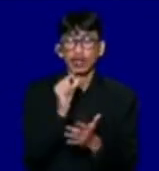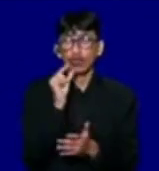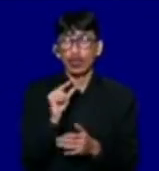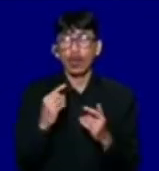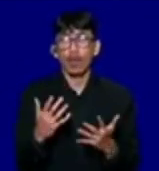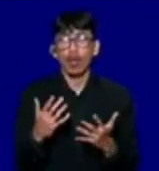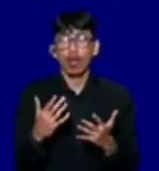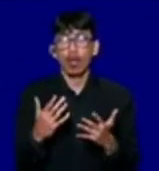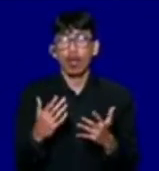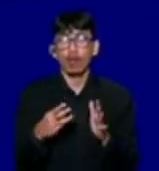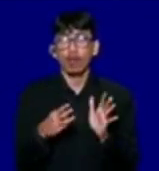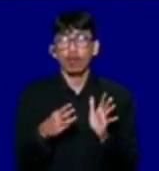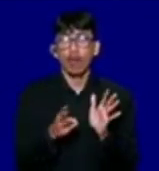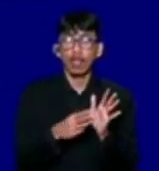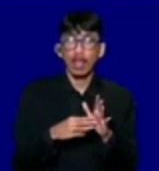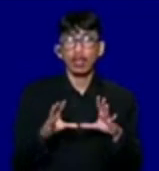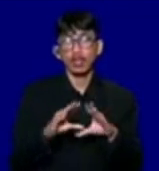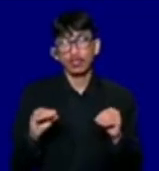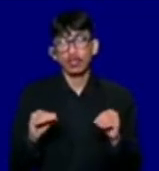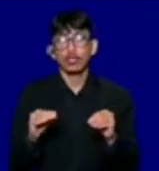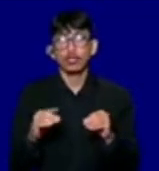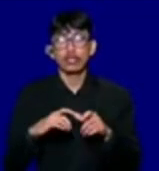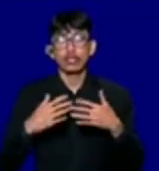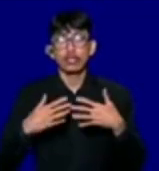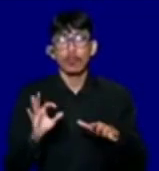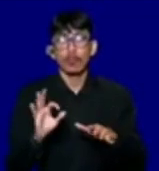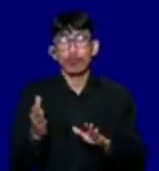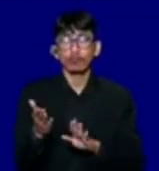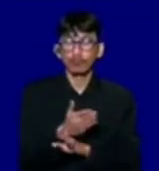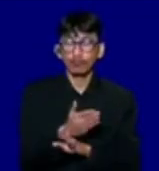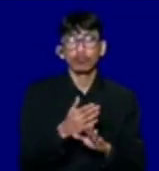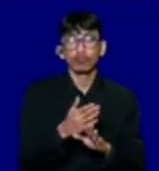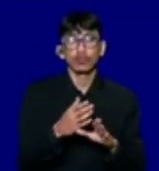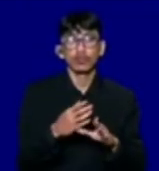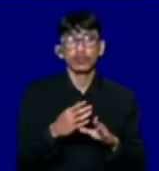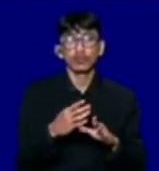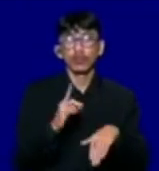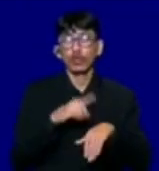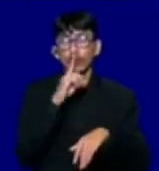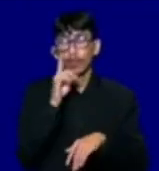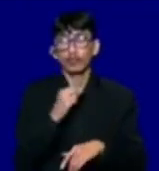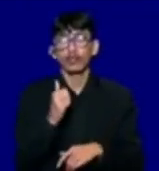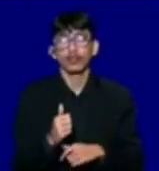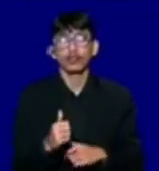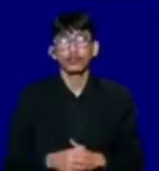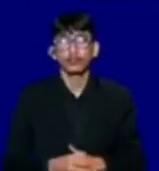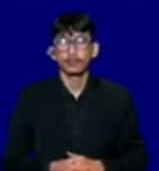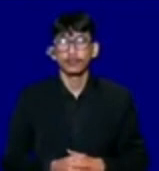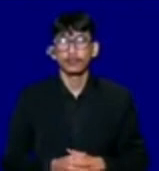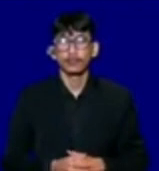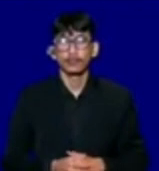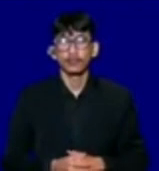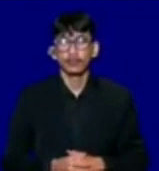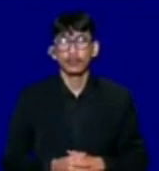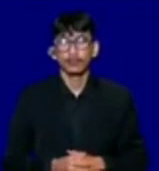menyelesaikan beberapa hal pekerjaan-pekerjaan yang belum tuntas ibu dan saya hormati terkait dengan non ASN saya sering kami